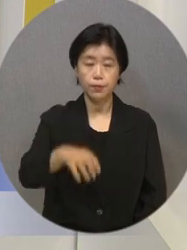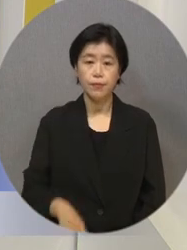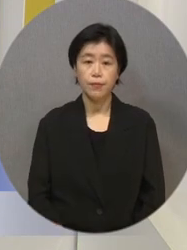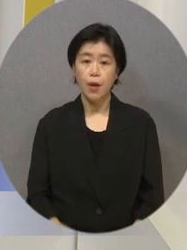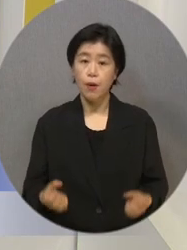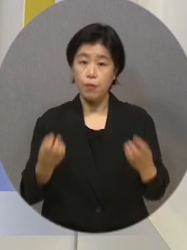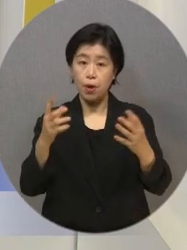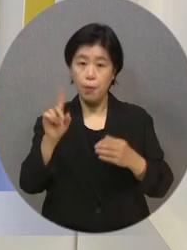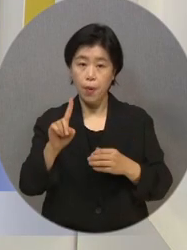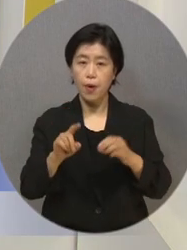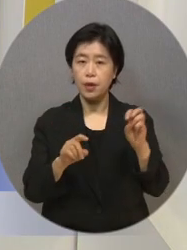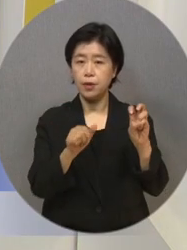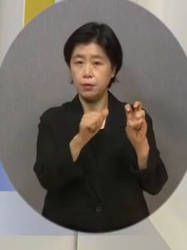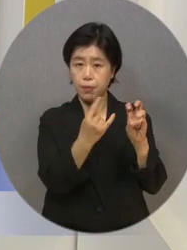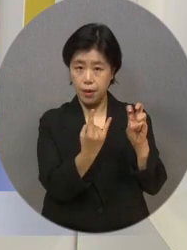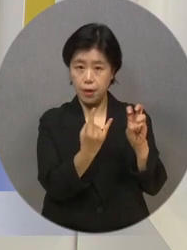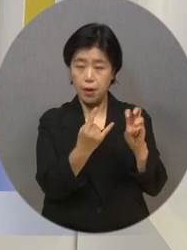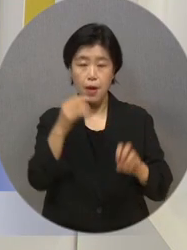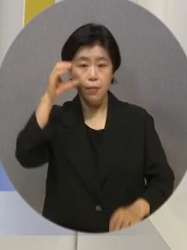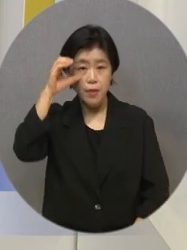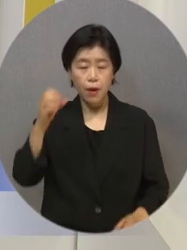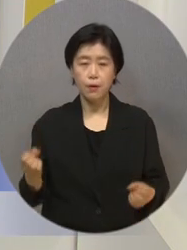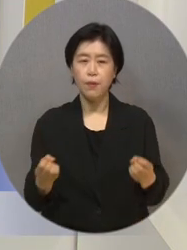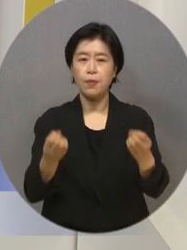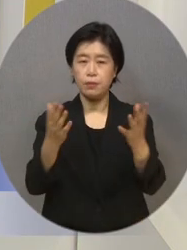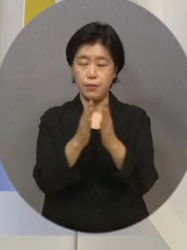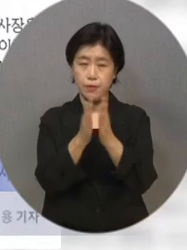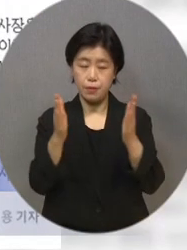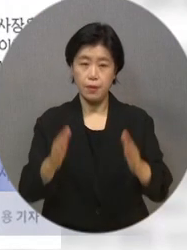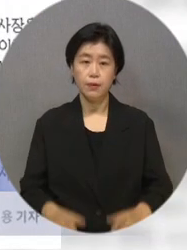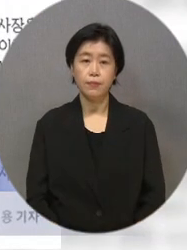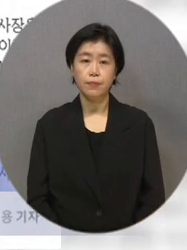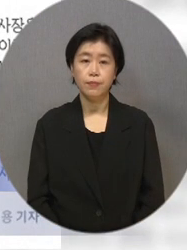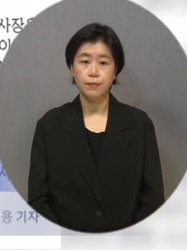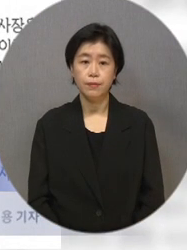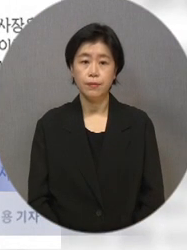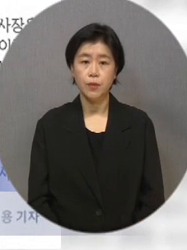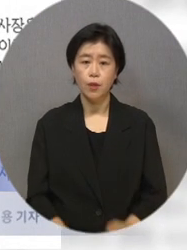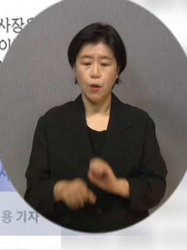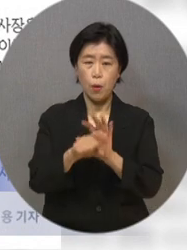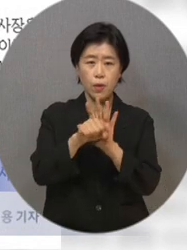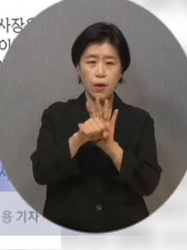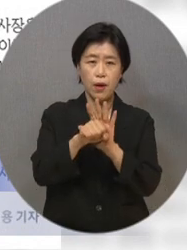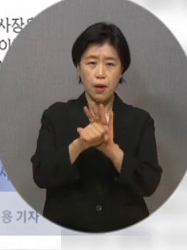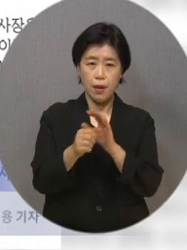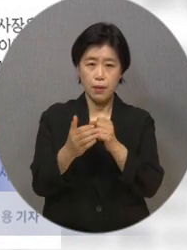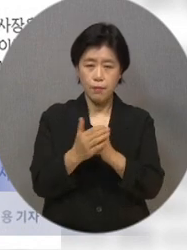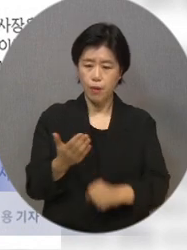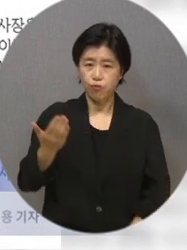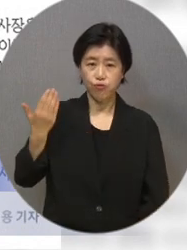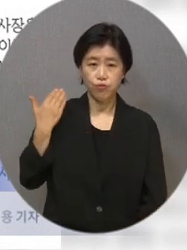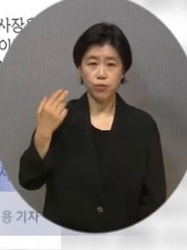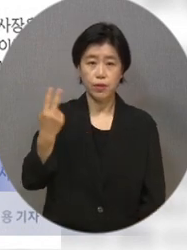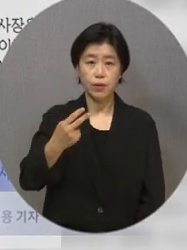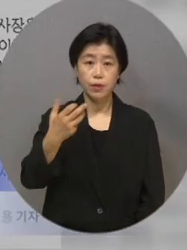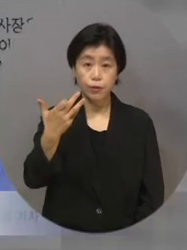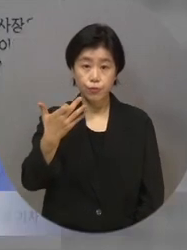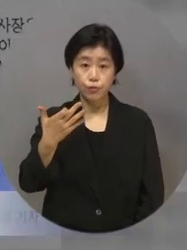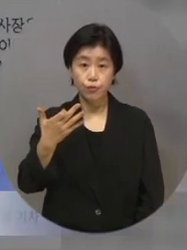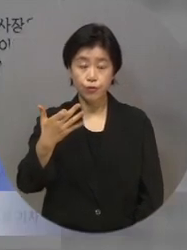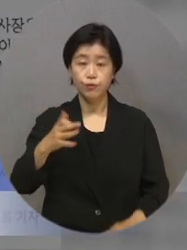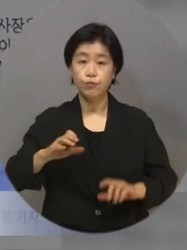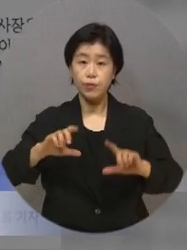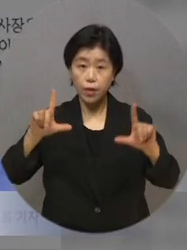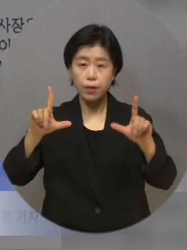제20회 밀알 콘서트를 개최했다는 소식인데요 코로나로 인해 지난 2019년 이후 4년